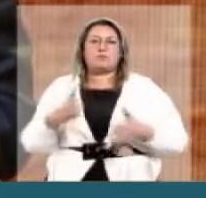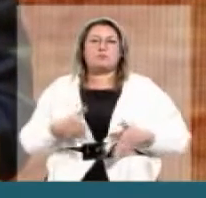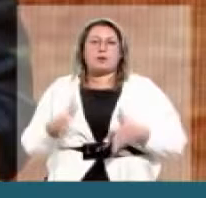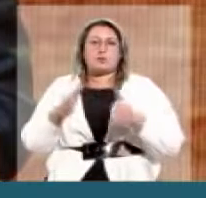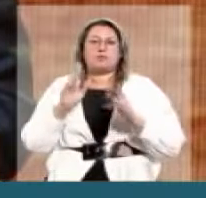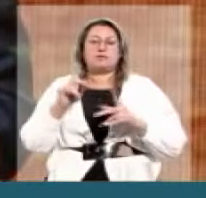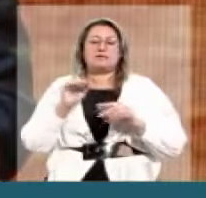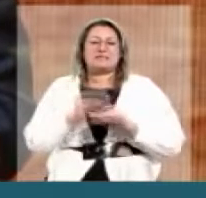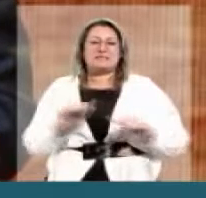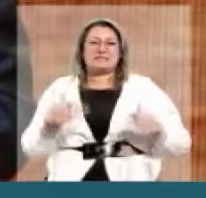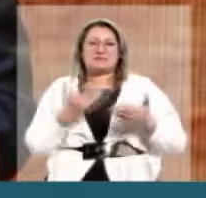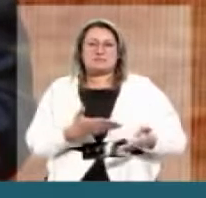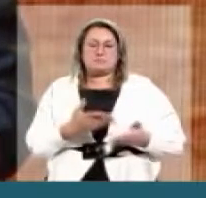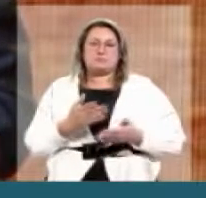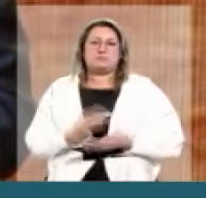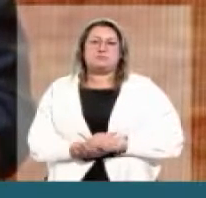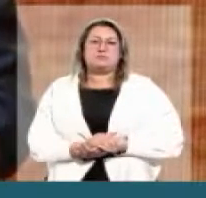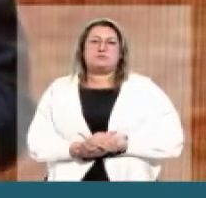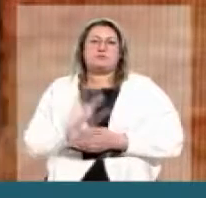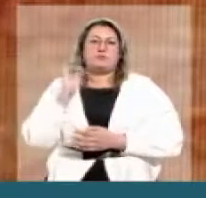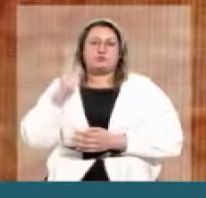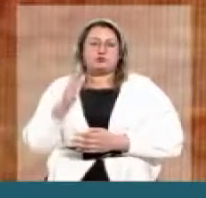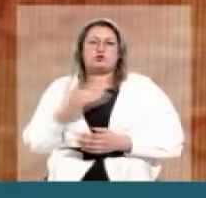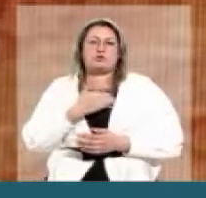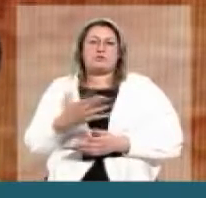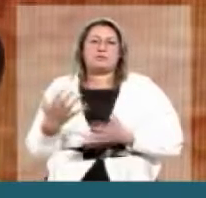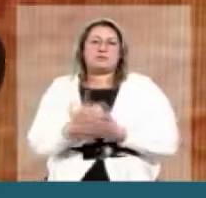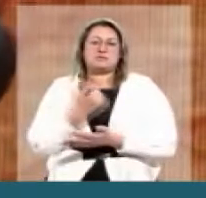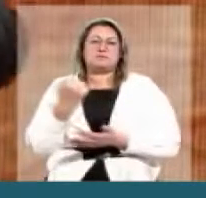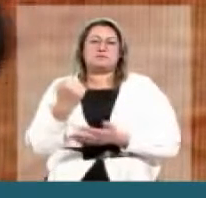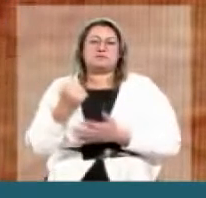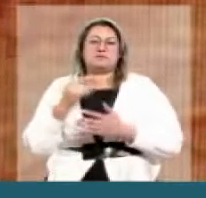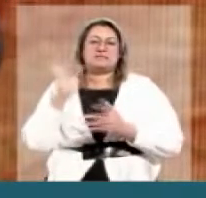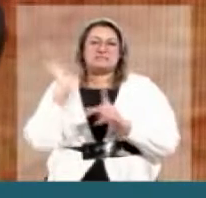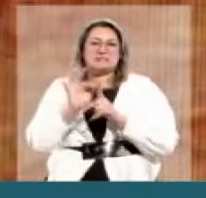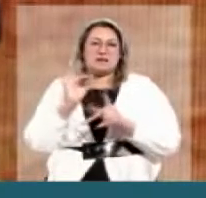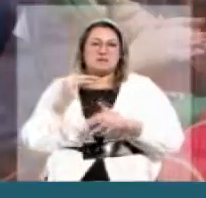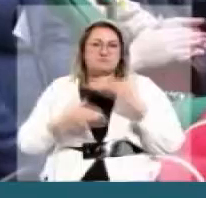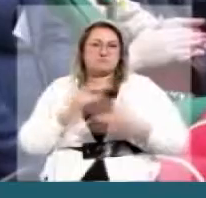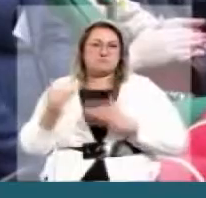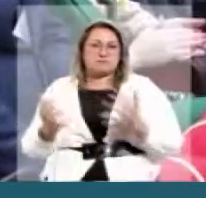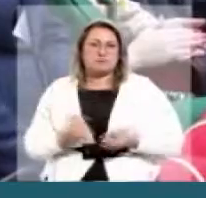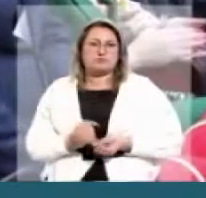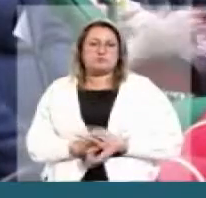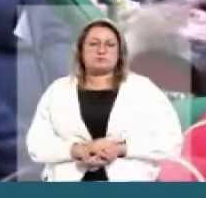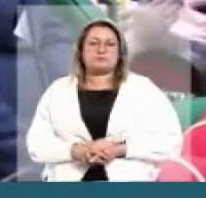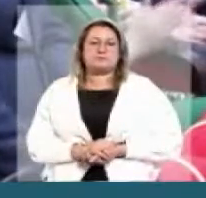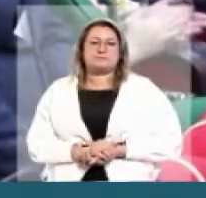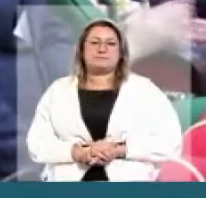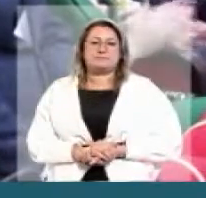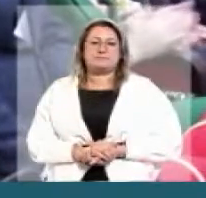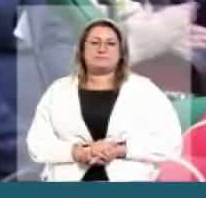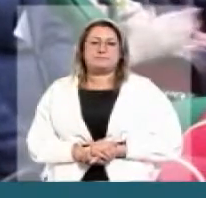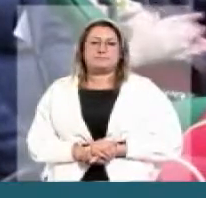биік шыңдардан көрініп, мәртебелеріңіз асқақтай берсін. Мерейлі мерекелеріңіз құтты болсын. Тәрбиелі мамандық